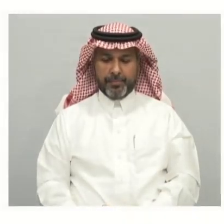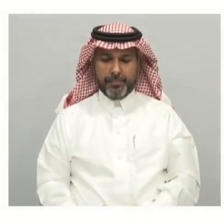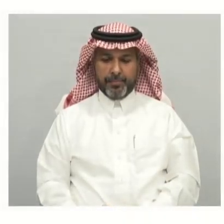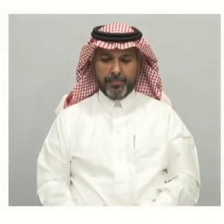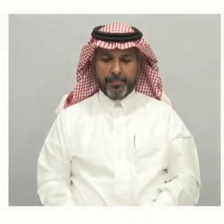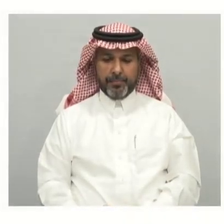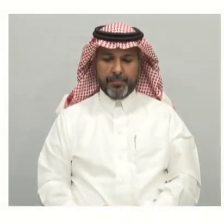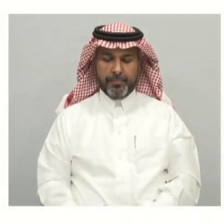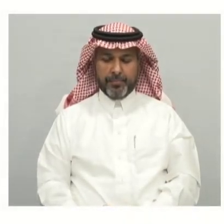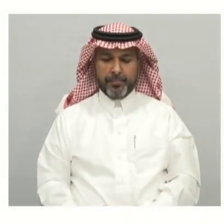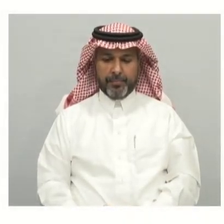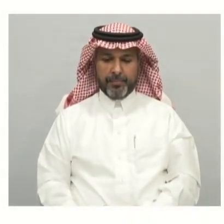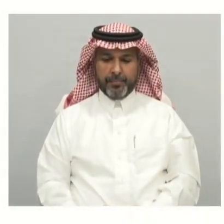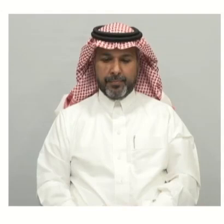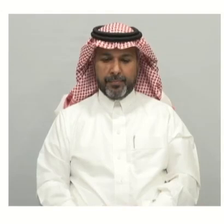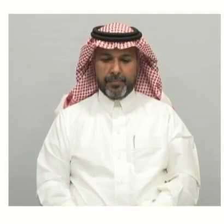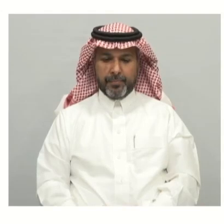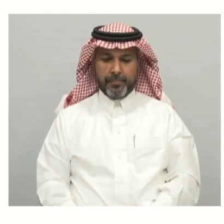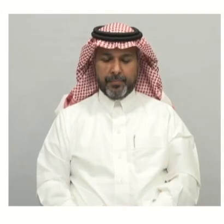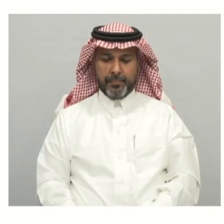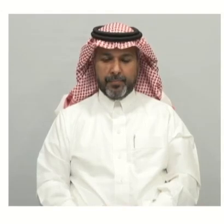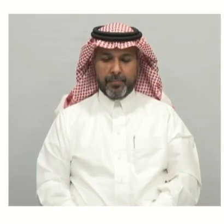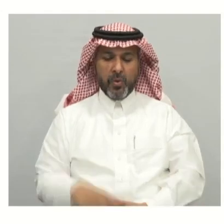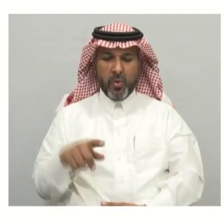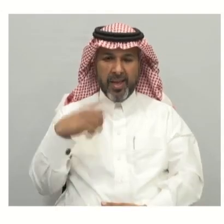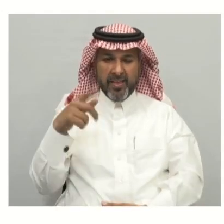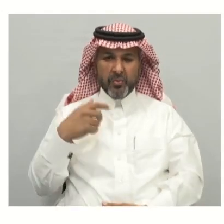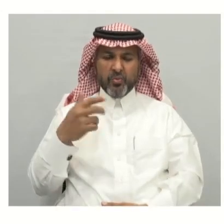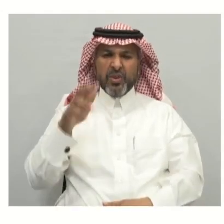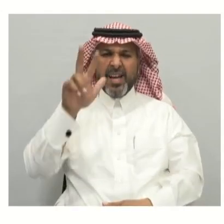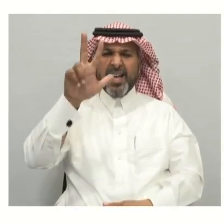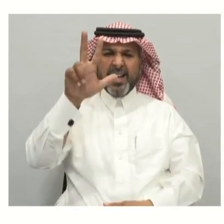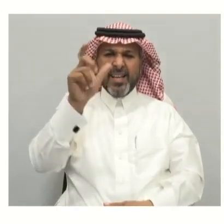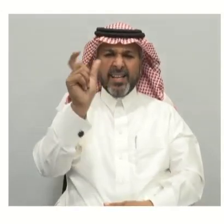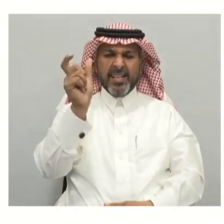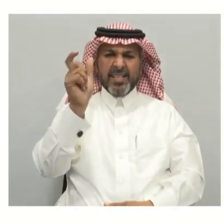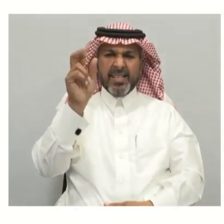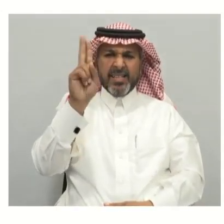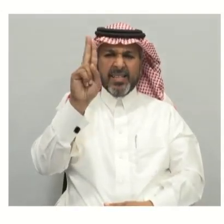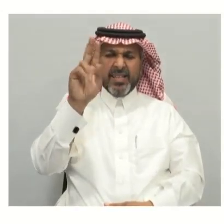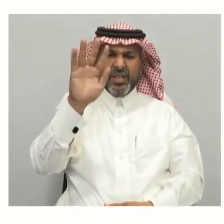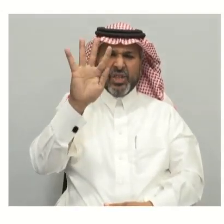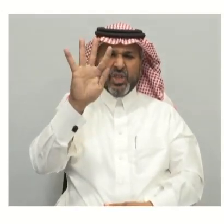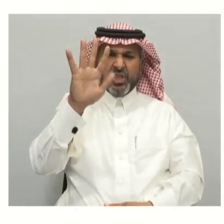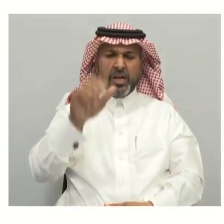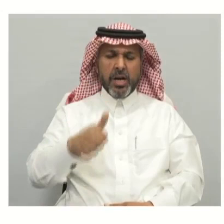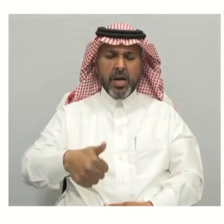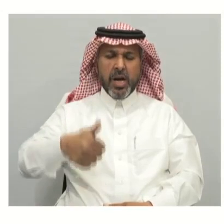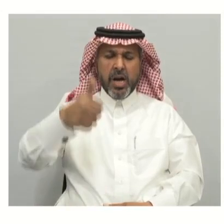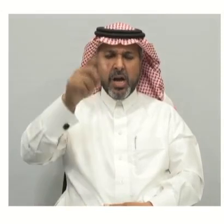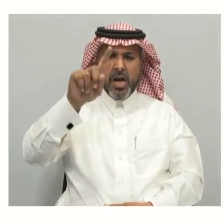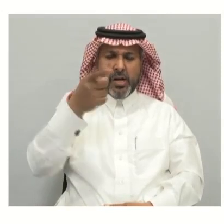يعرض شكل الانتشار مجموعتين من البيانات على الشكل نفسه وهو مفيد كالتمثيل بالخطوط